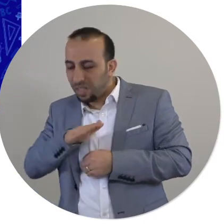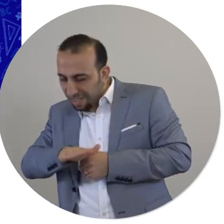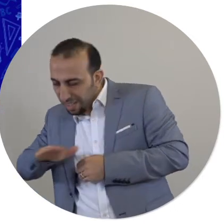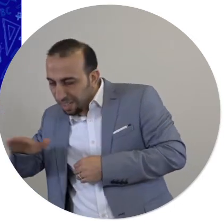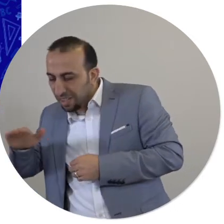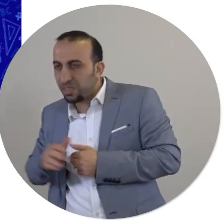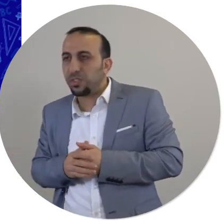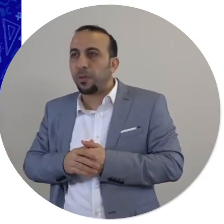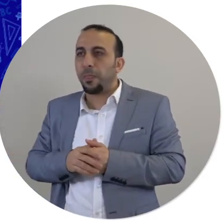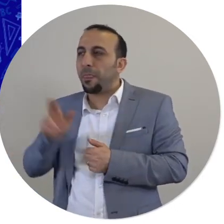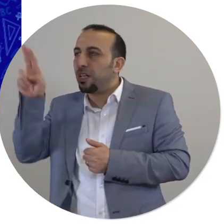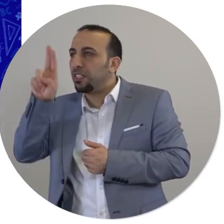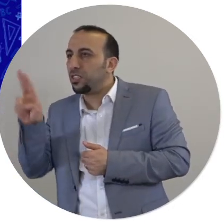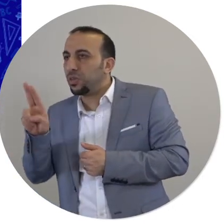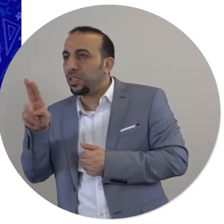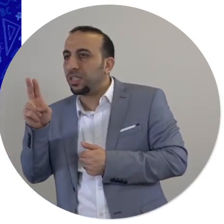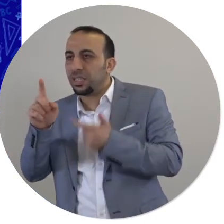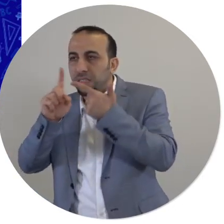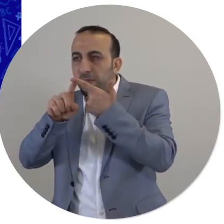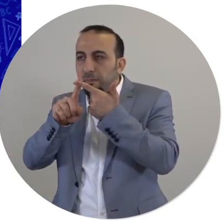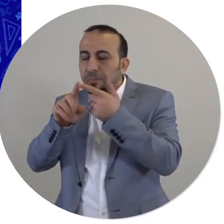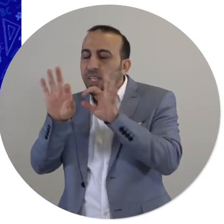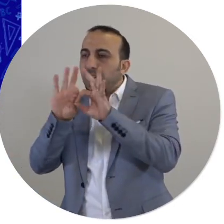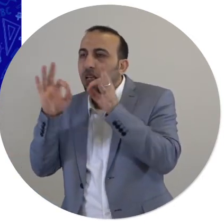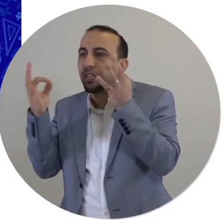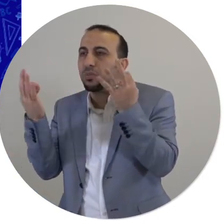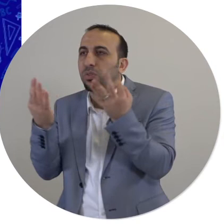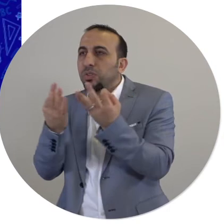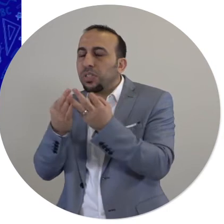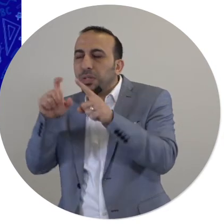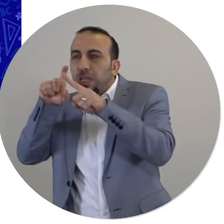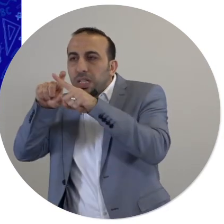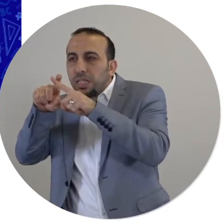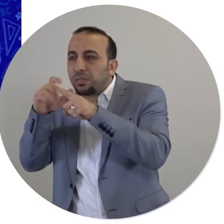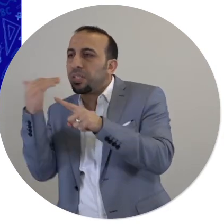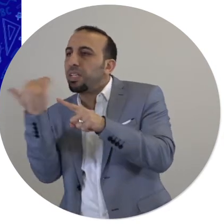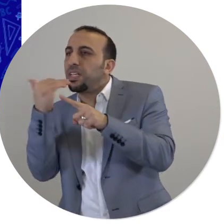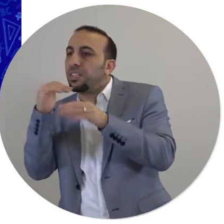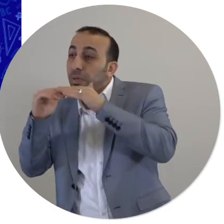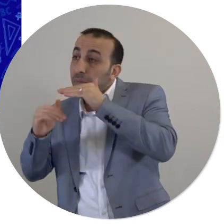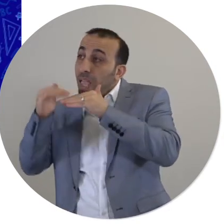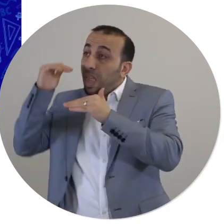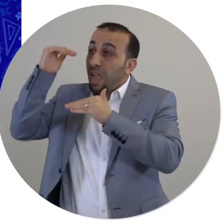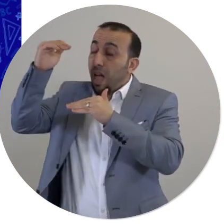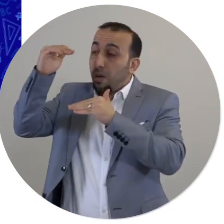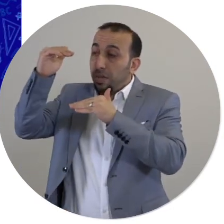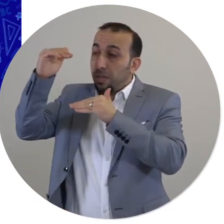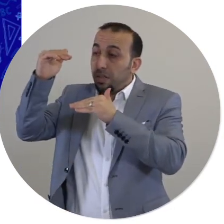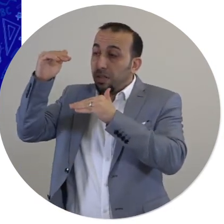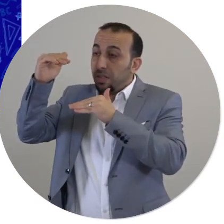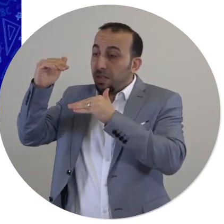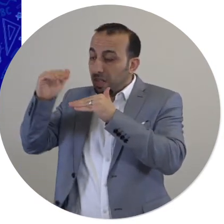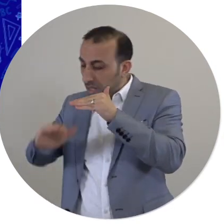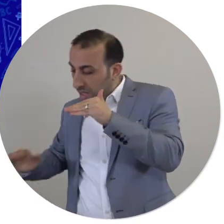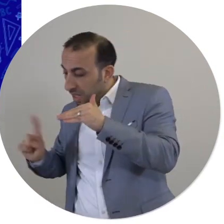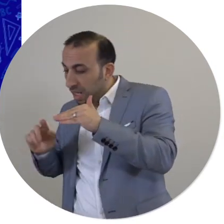بينما إذا كان هناك مجتمع فيه نسبة أو فيه فئة الشباب أكبر من فئة الأطفال وفئة كبار